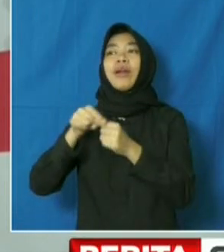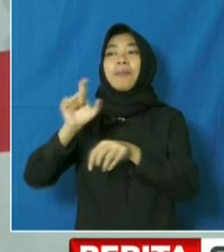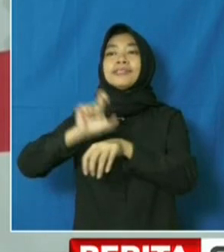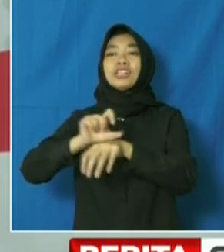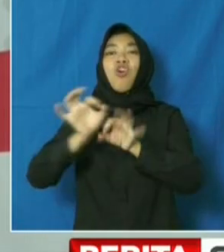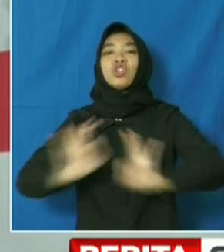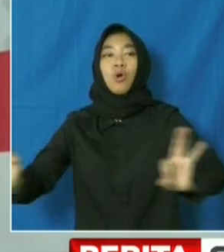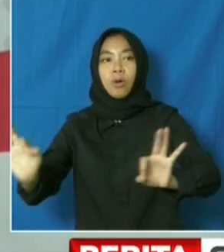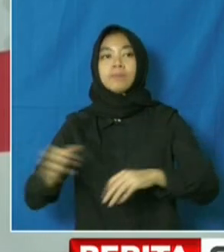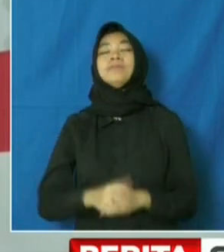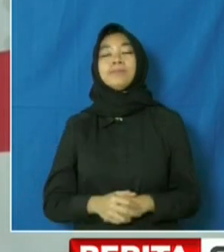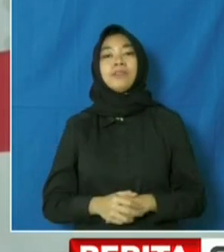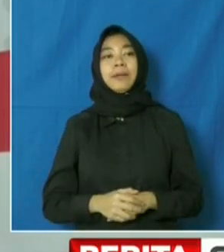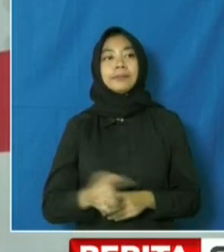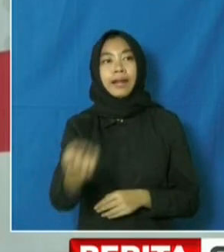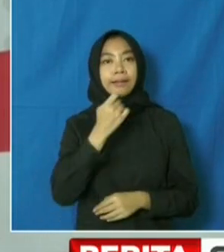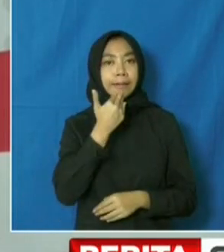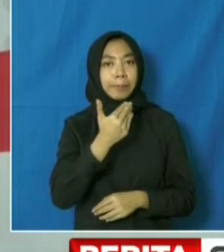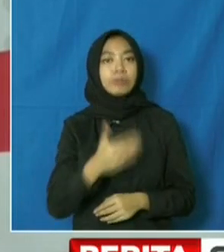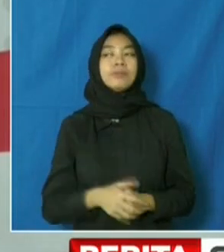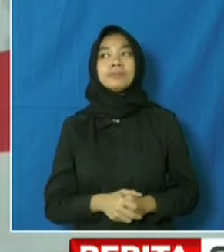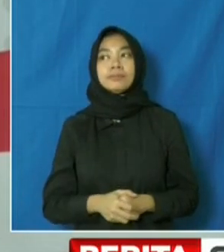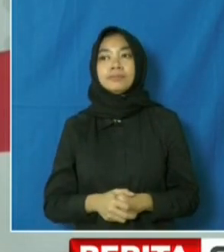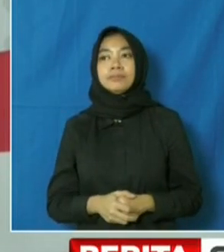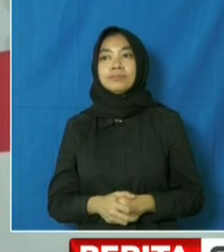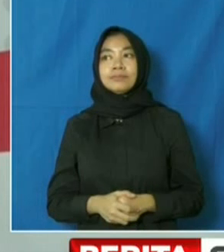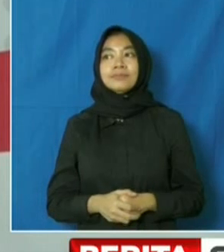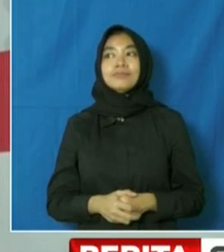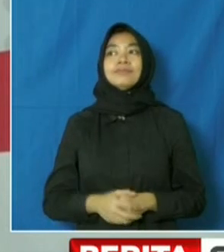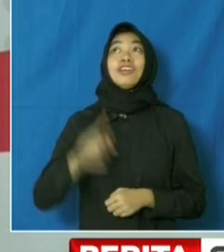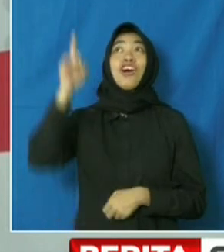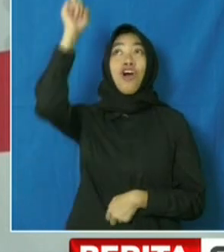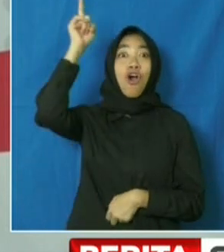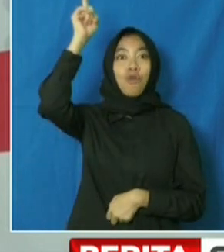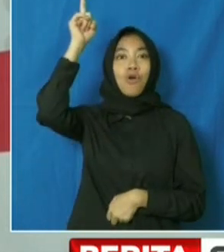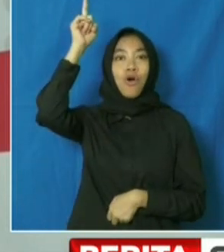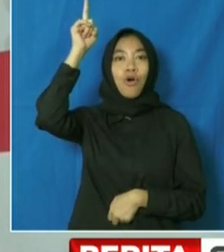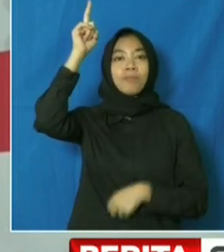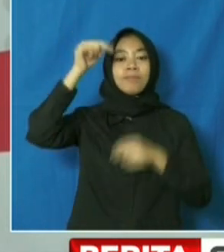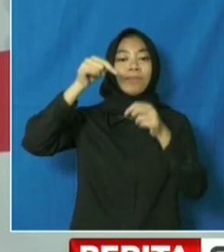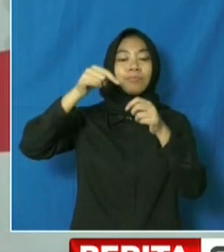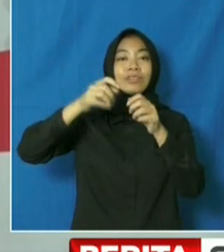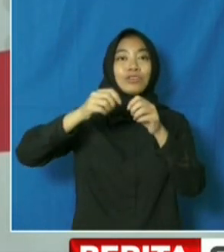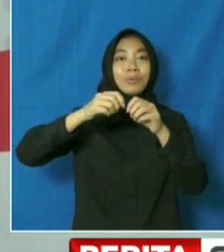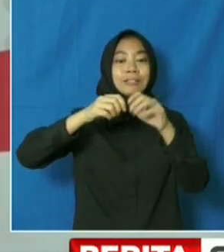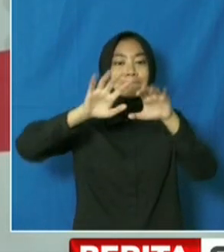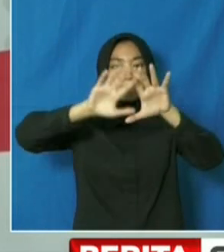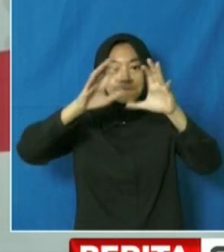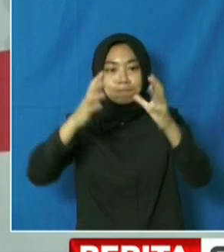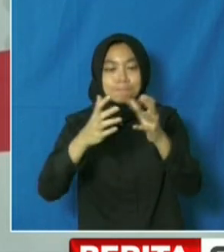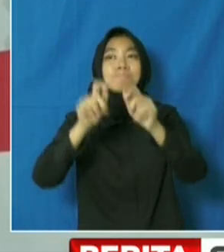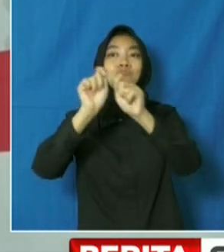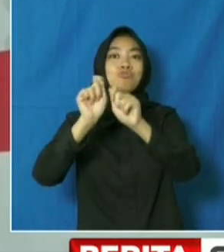kasih Allah Subhanahu Wa Ta'ala yang menciptakan segala sesuatu untuk kepentingan kemaslahatan manusia